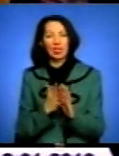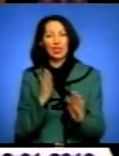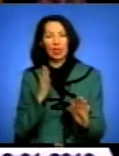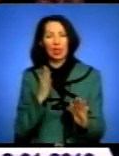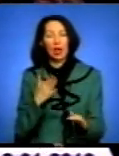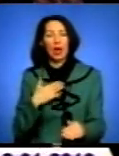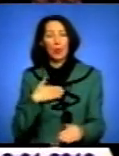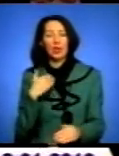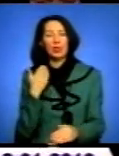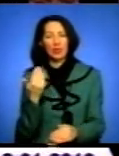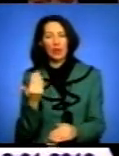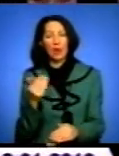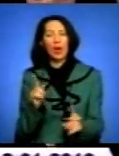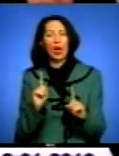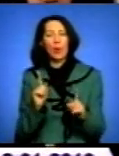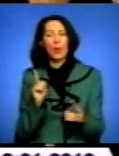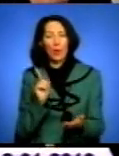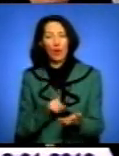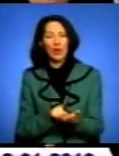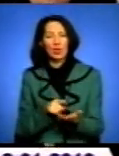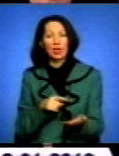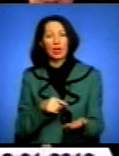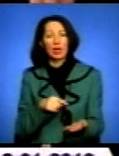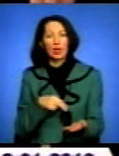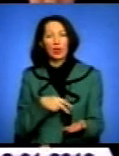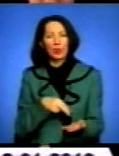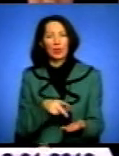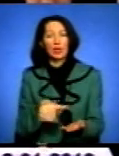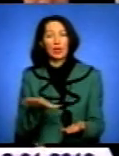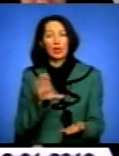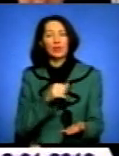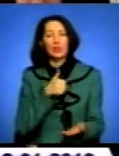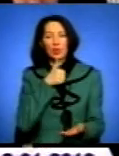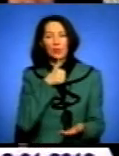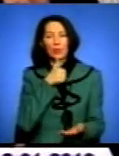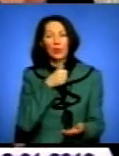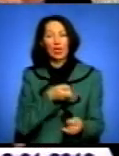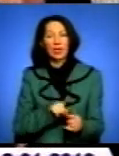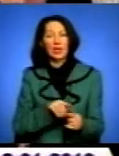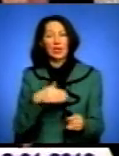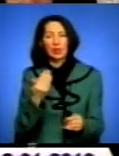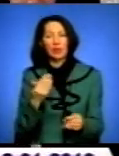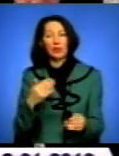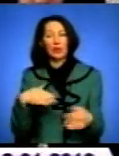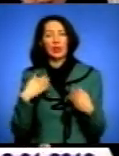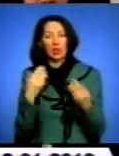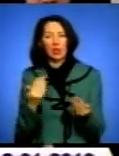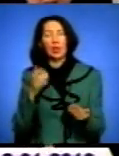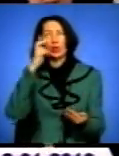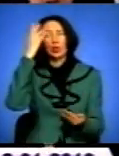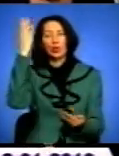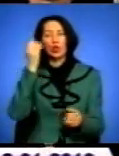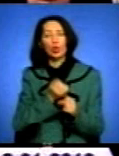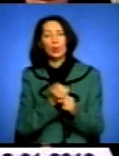І ми з вами повинні пройти всі іспити, які нам дає Господь Бог. І зробити так, щоб наше